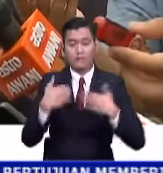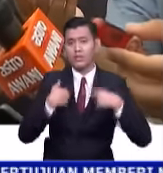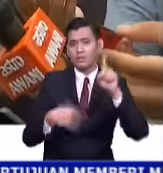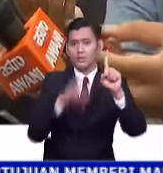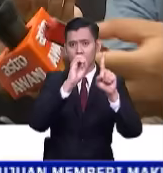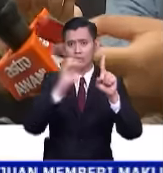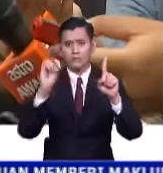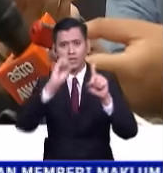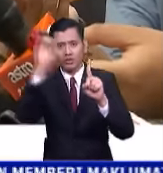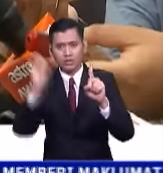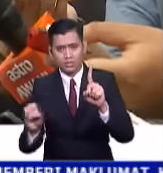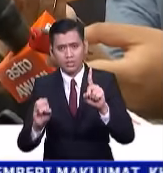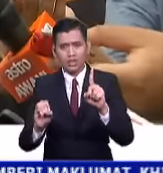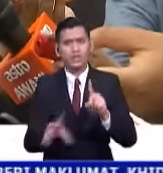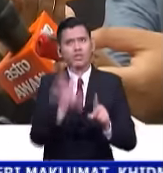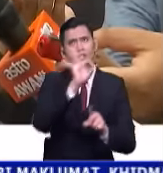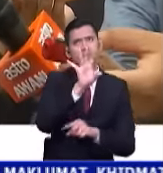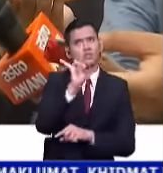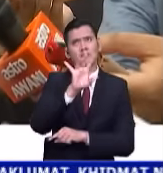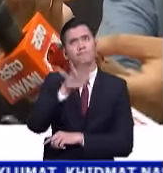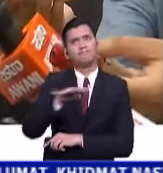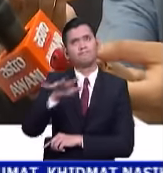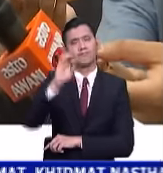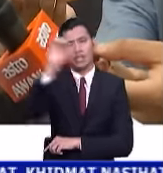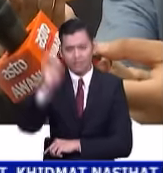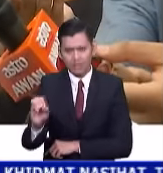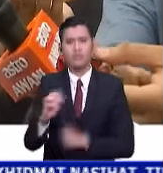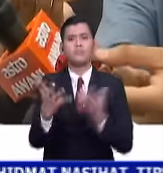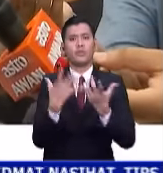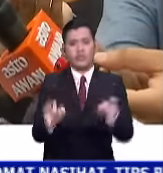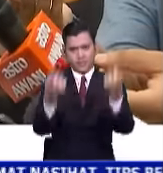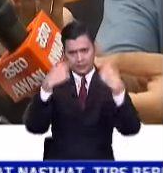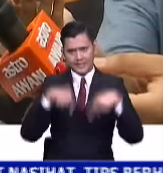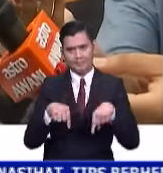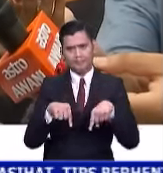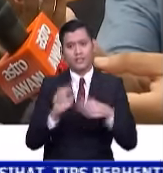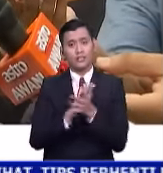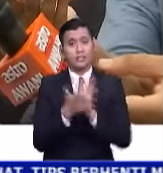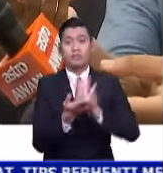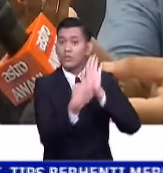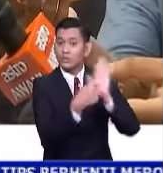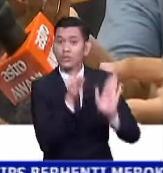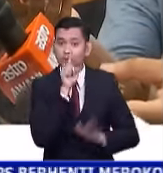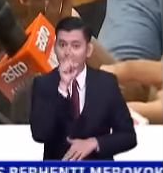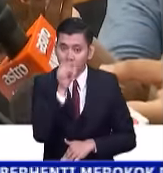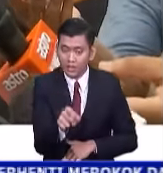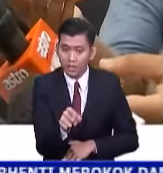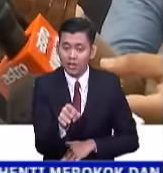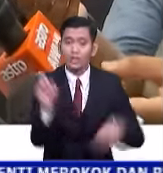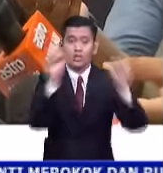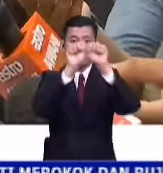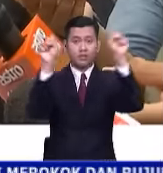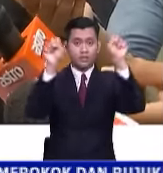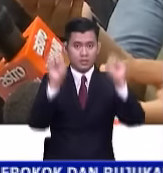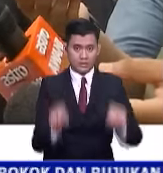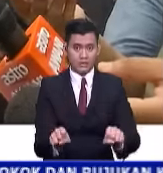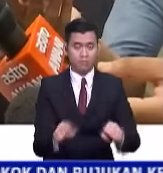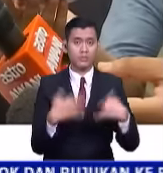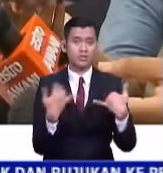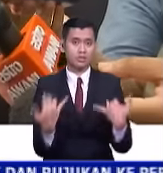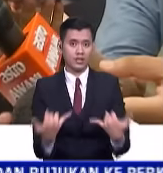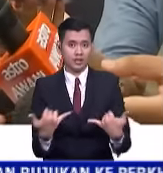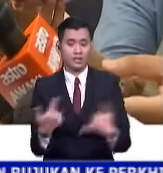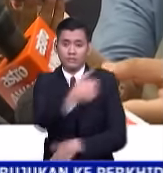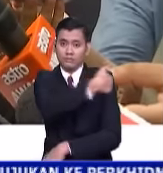almost 100%, about 97%, 98%. Okay? So, jadi ini menunjukkan bahawa sistem untuk